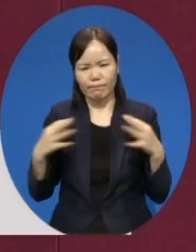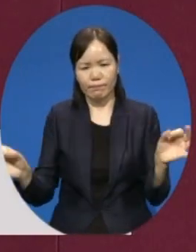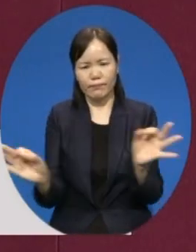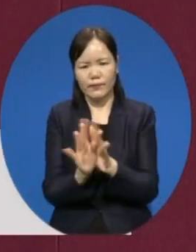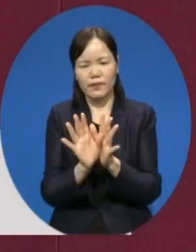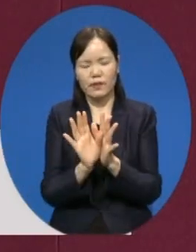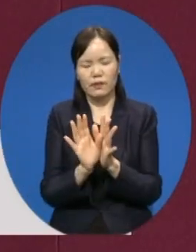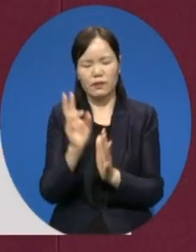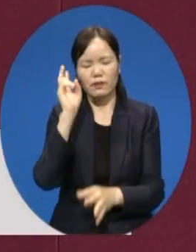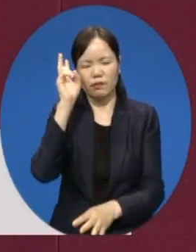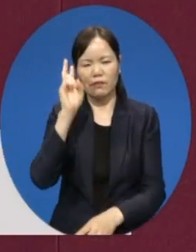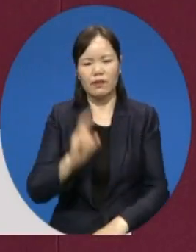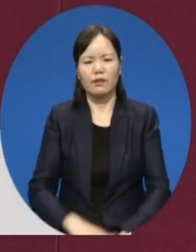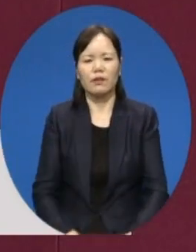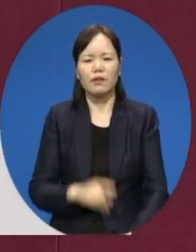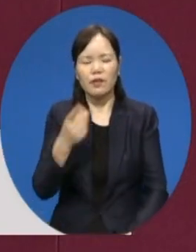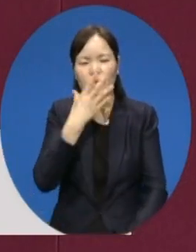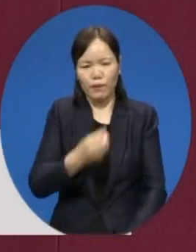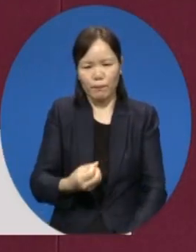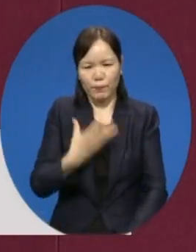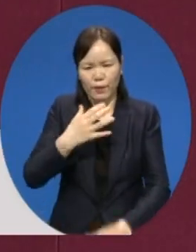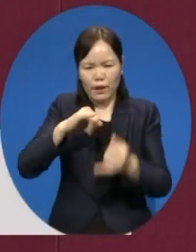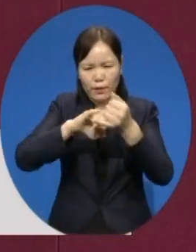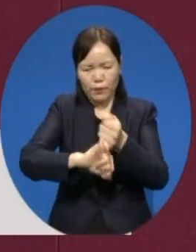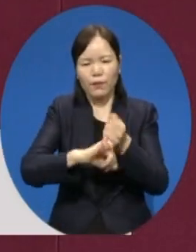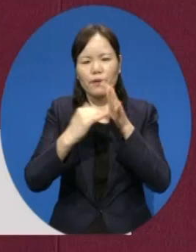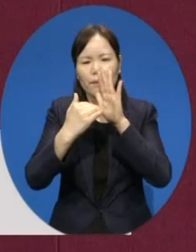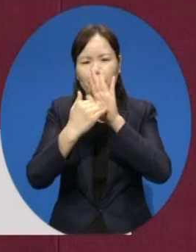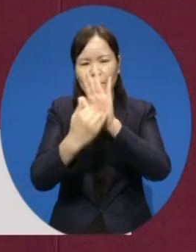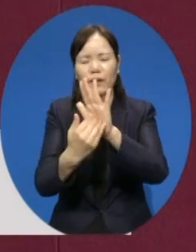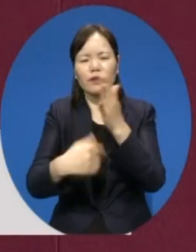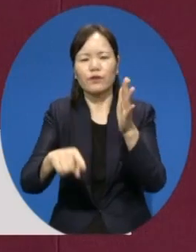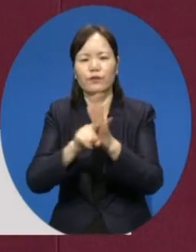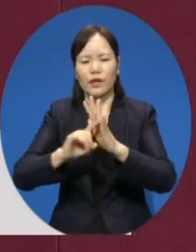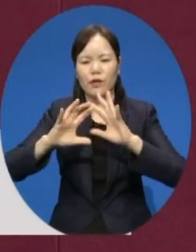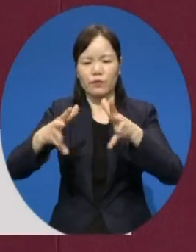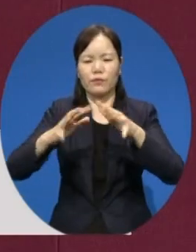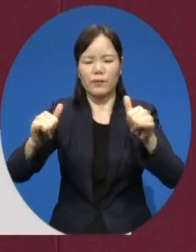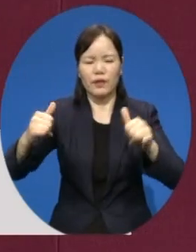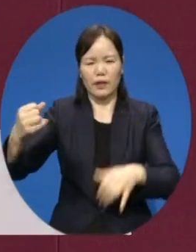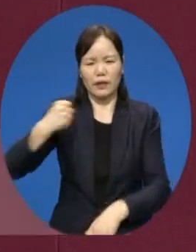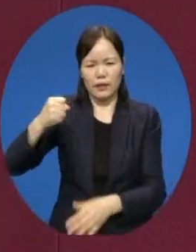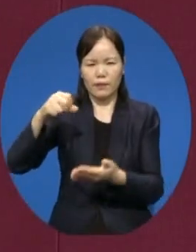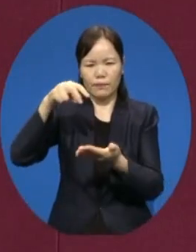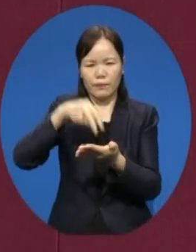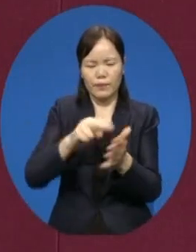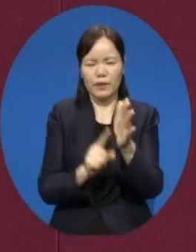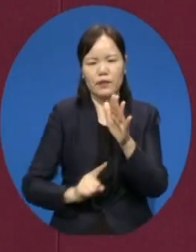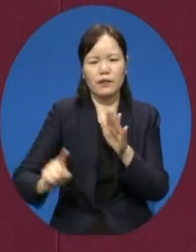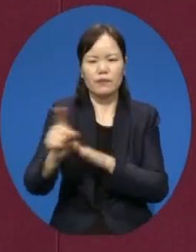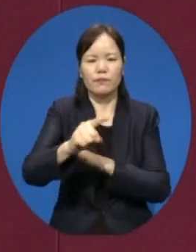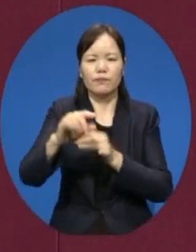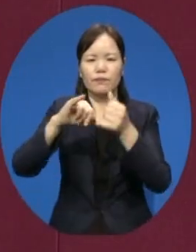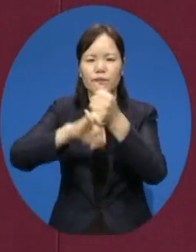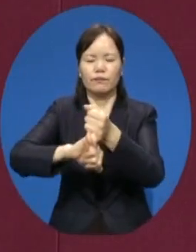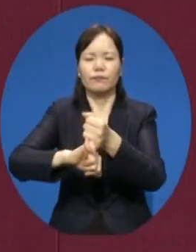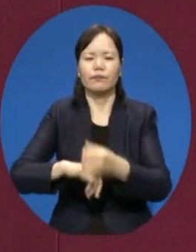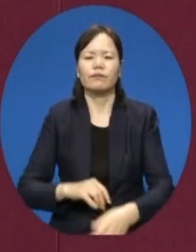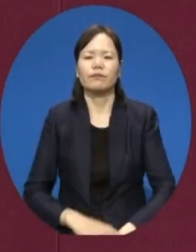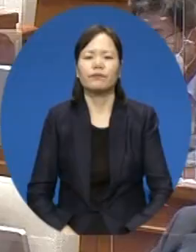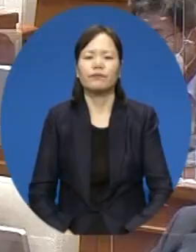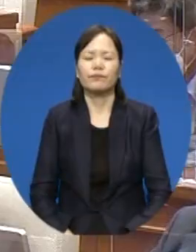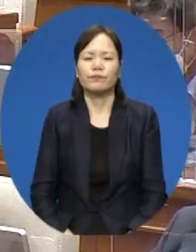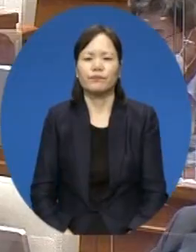젖을 시기일지도 모릅니다. 이 불행을 반드시 막도록 우리 국민의힘이 앞장설 것입니다.